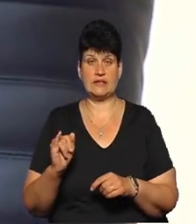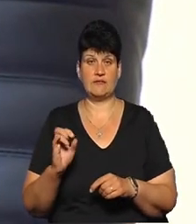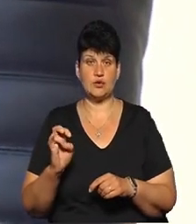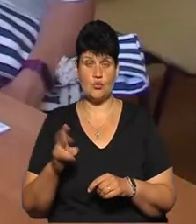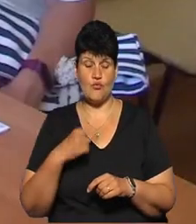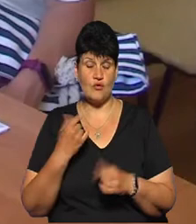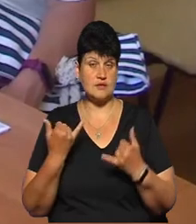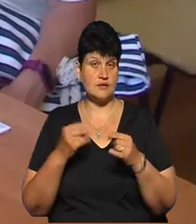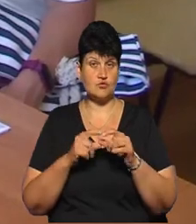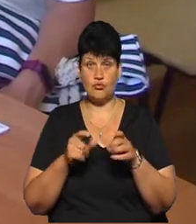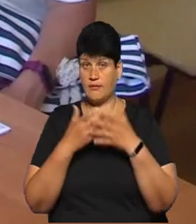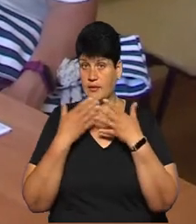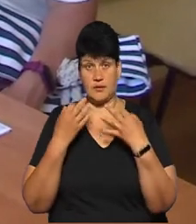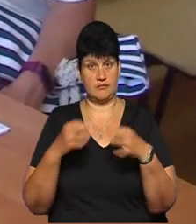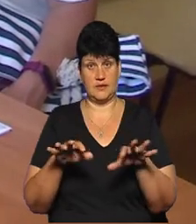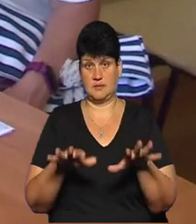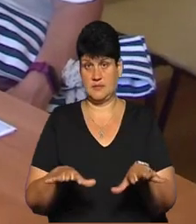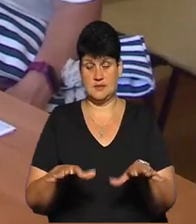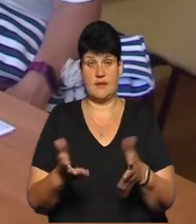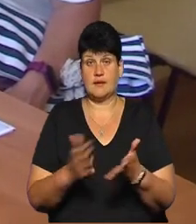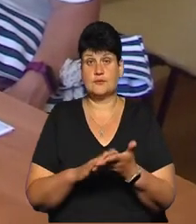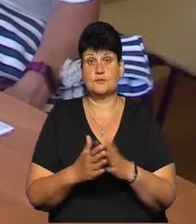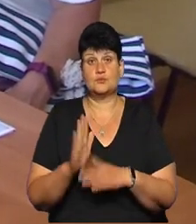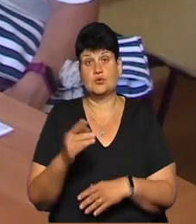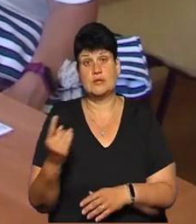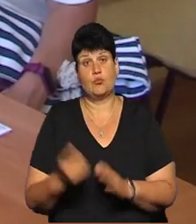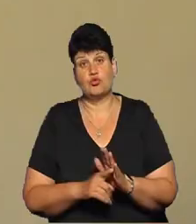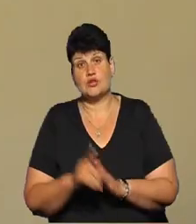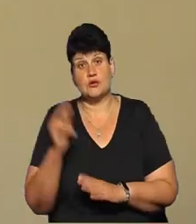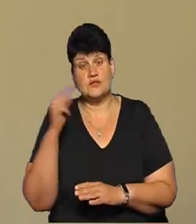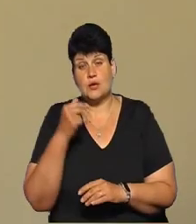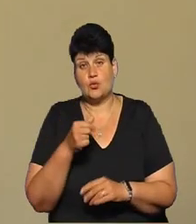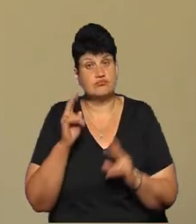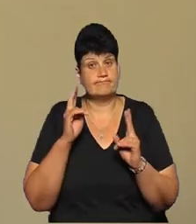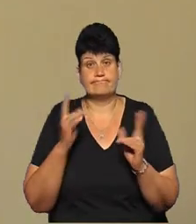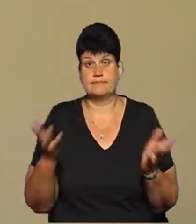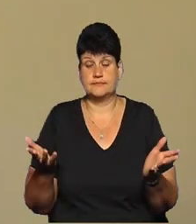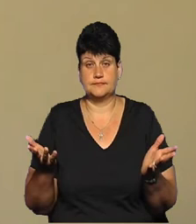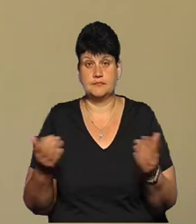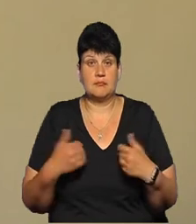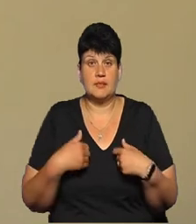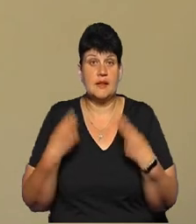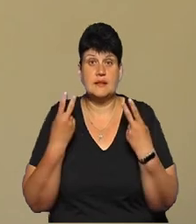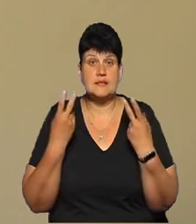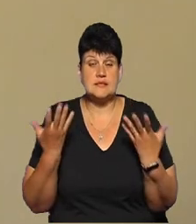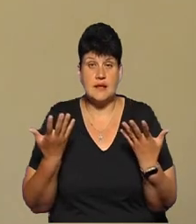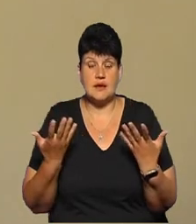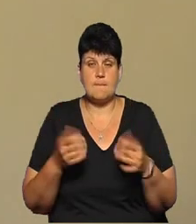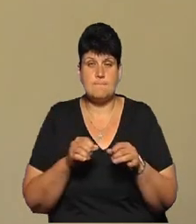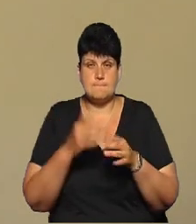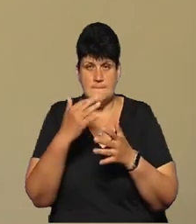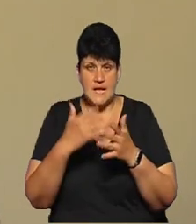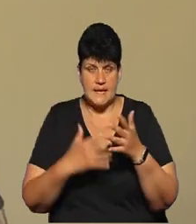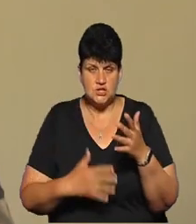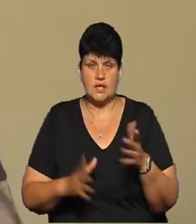вільних вакансій. Яка ситуація буде на початку навчального року, не знає. Ми не знаємо мережі, яка буде на новий навчальний рік,